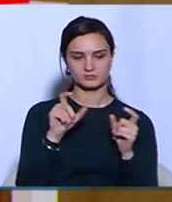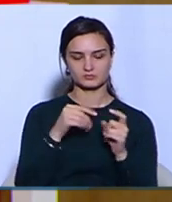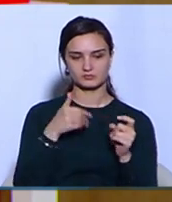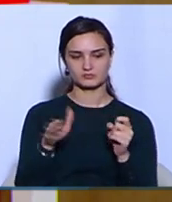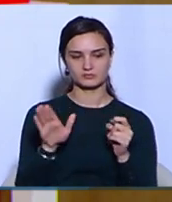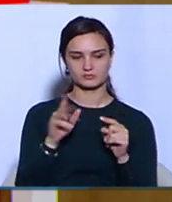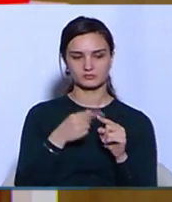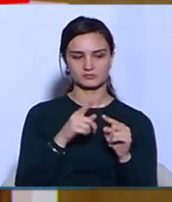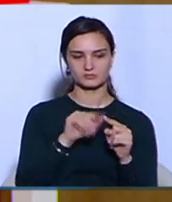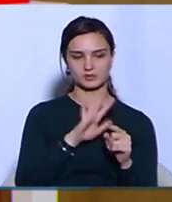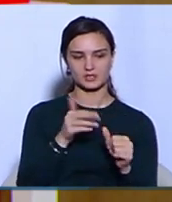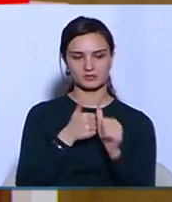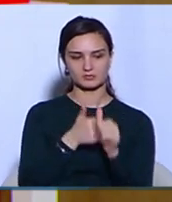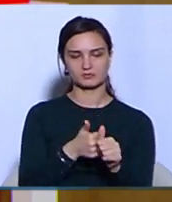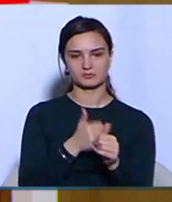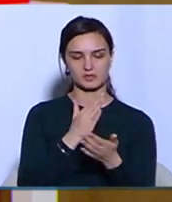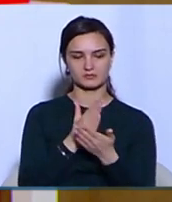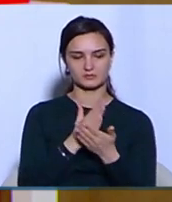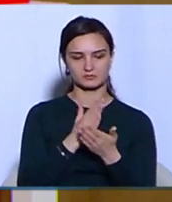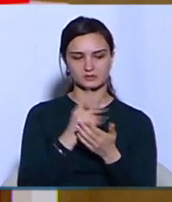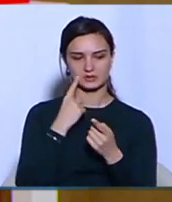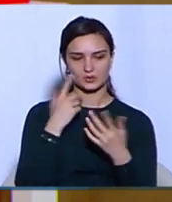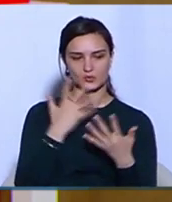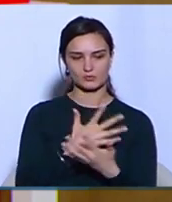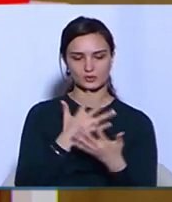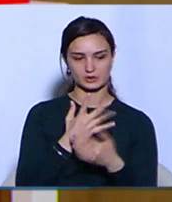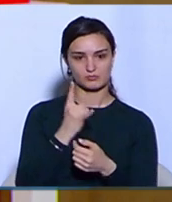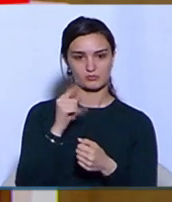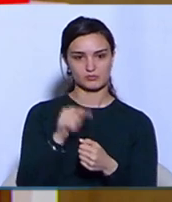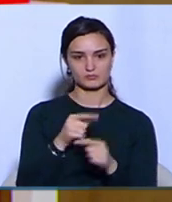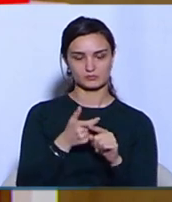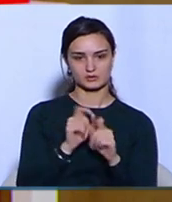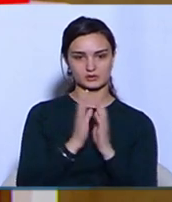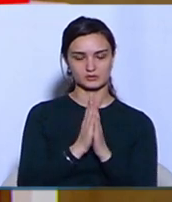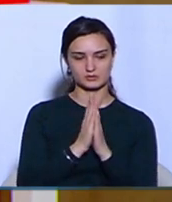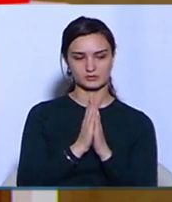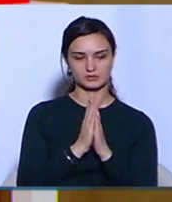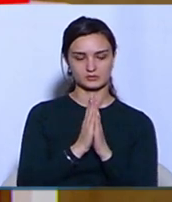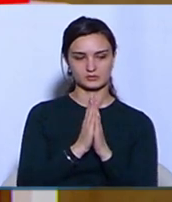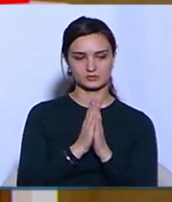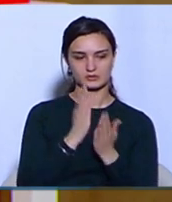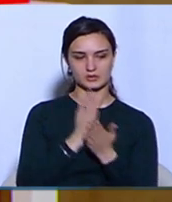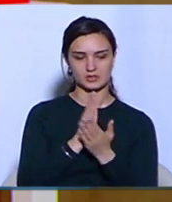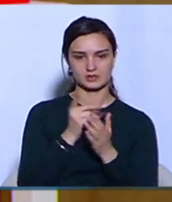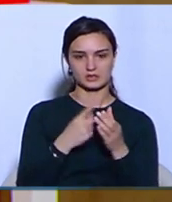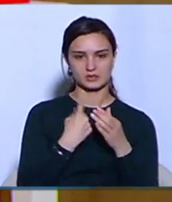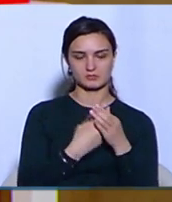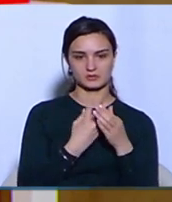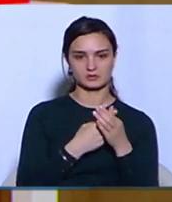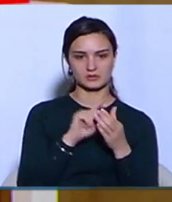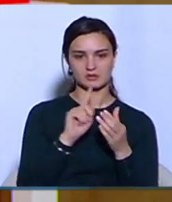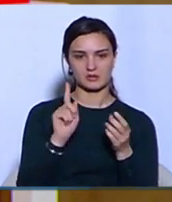სწავიდეთ სასეირნოდ, არ მიყვება. აქვს რაღაც დაკომპლექსებულია ბავშვი და ძალიან გთხოვთ, აი არის ეს აუტიზმის